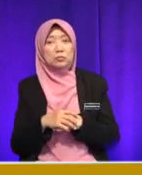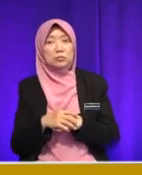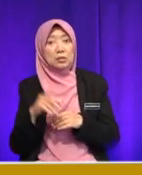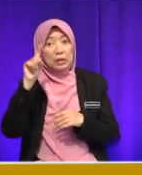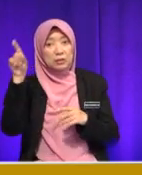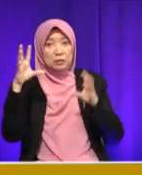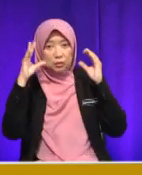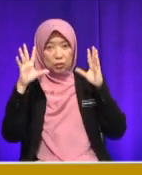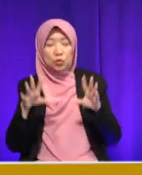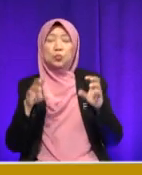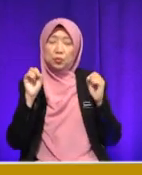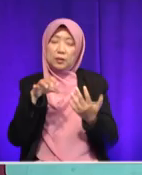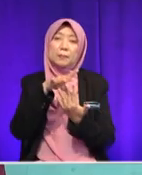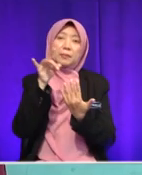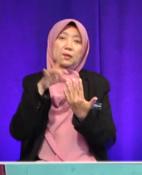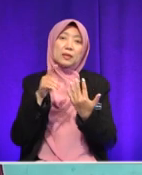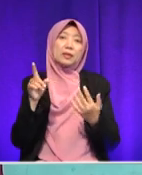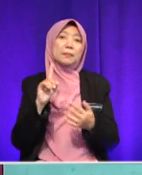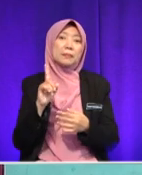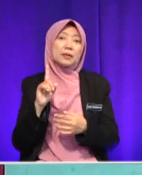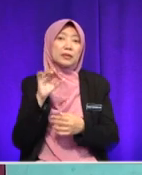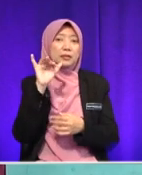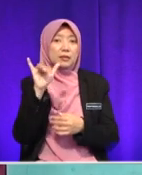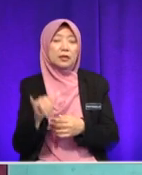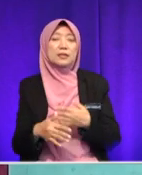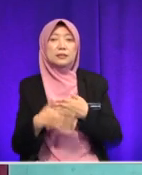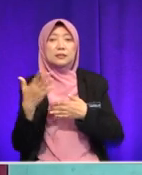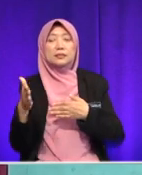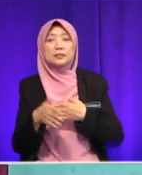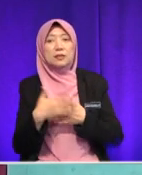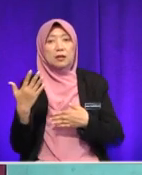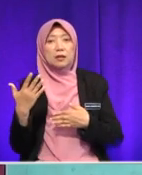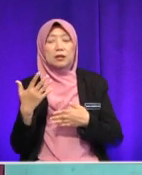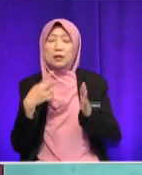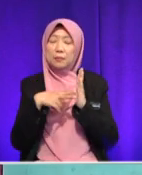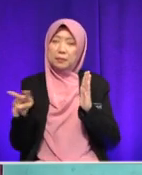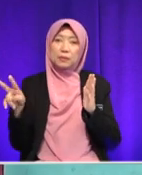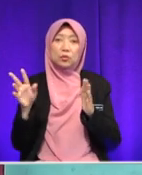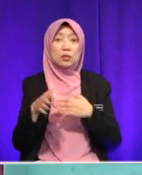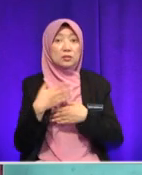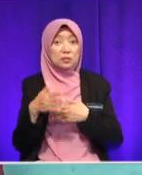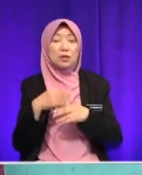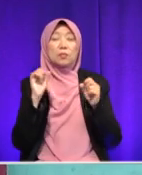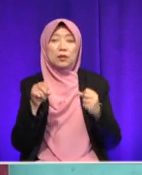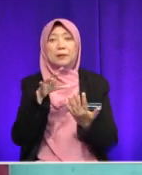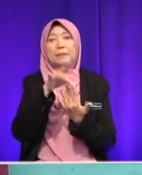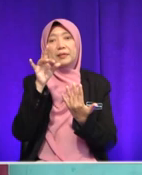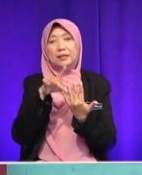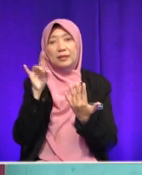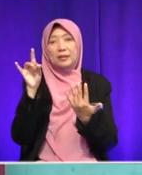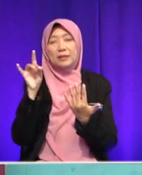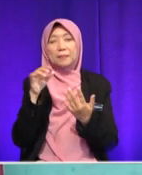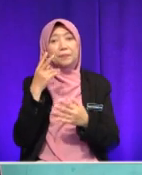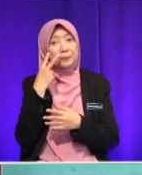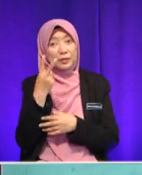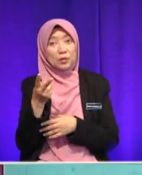kalau tanyakan saya, anda pilihlah yang mana satu senang. Anda boleh nampak pantulan paling senang, jadi anda pilihlah pantulan. Baik. Okay, baik. Kita